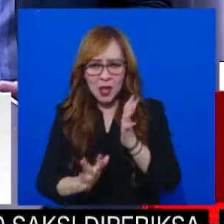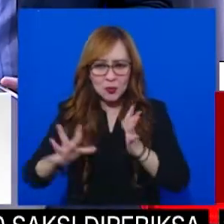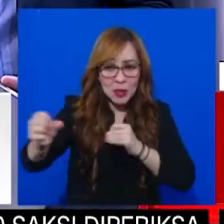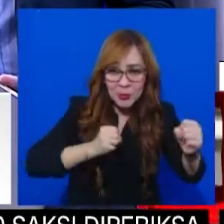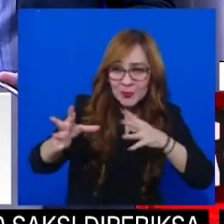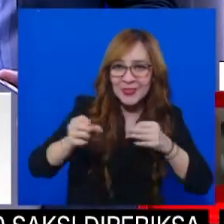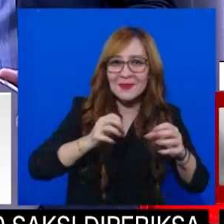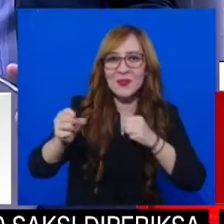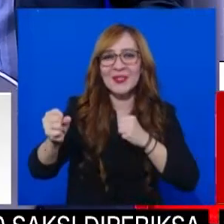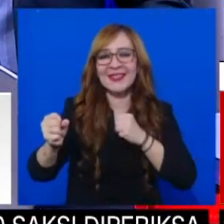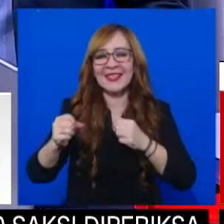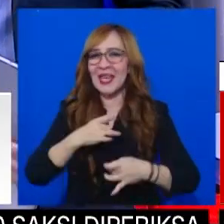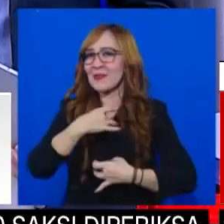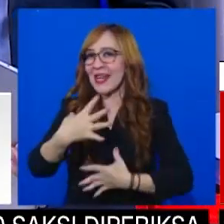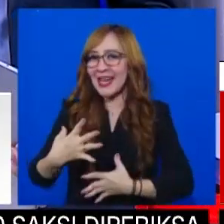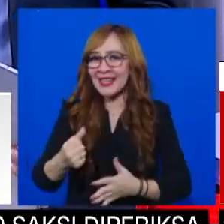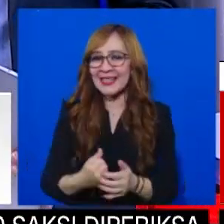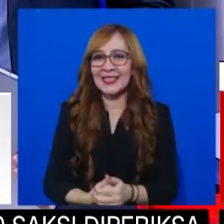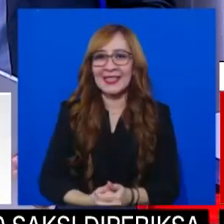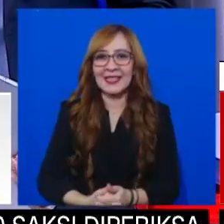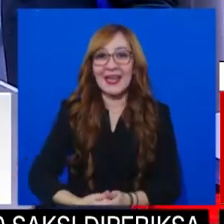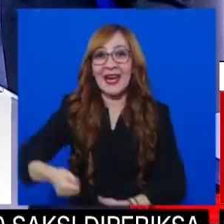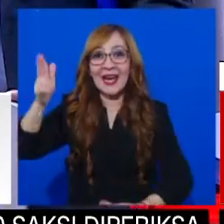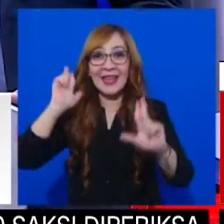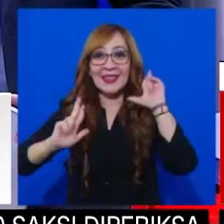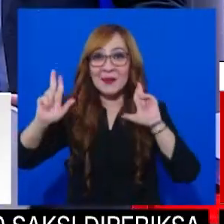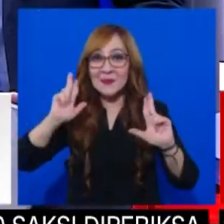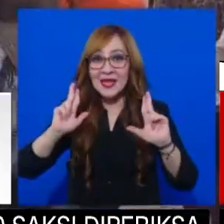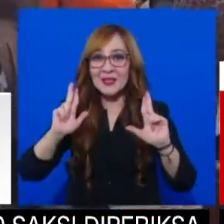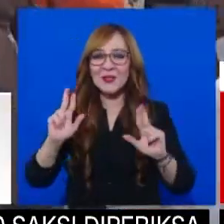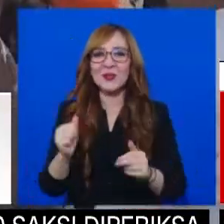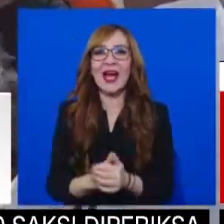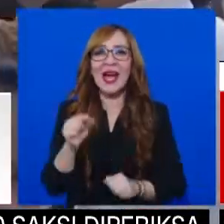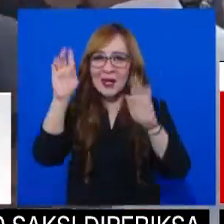tradisi serupa juga dilakukan di Lombok Barat, Nusa Tenggara Barat.